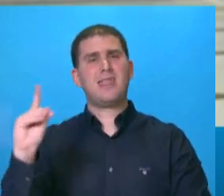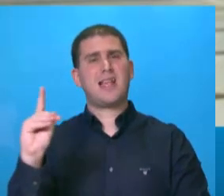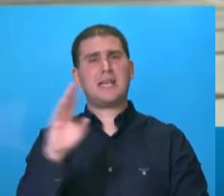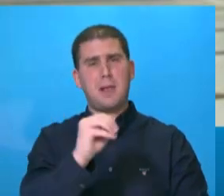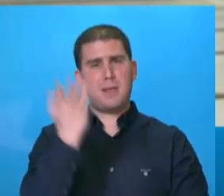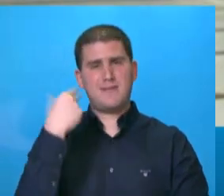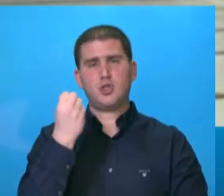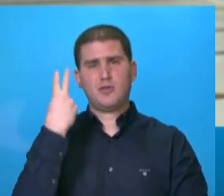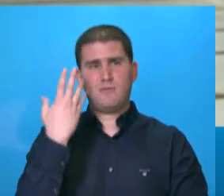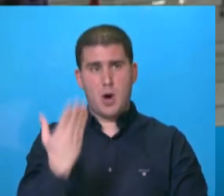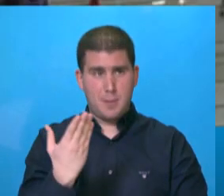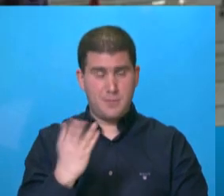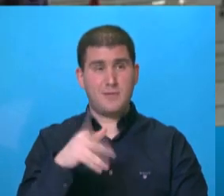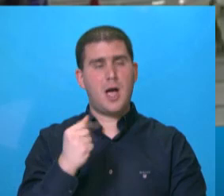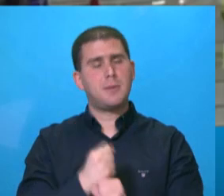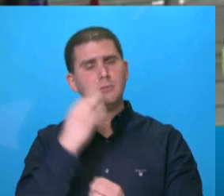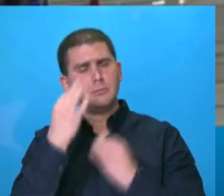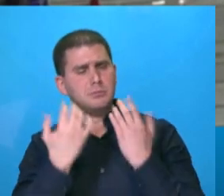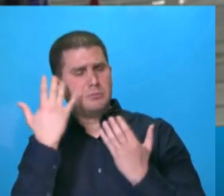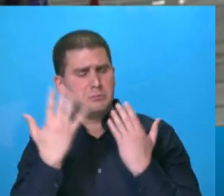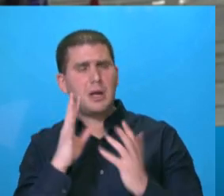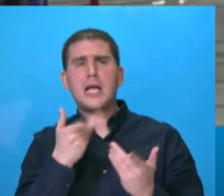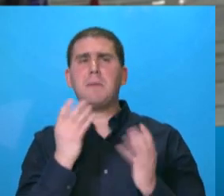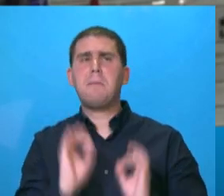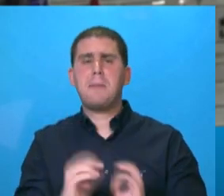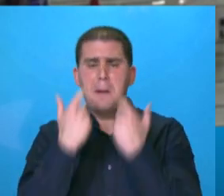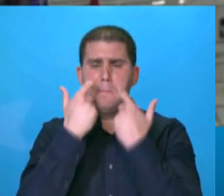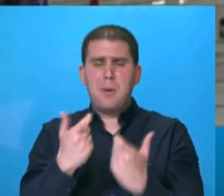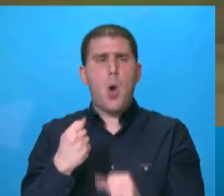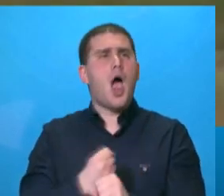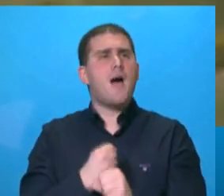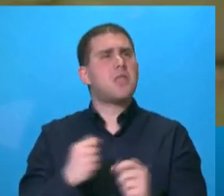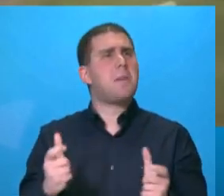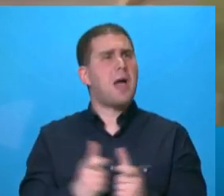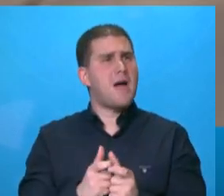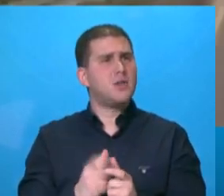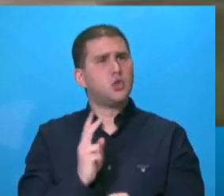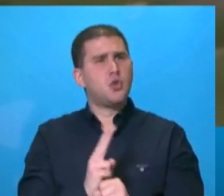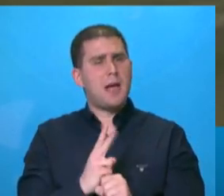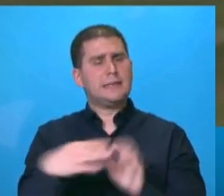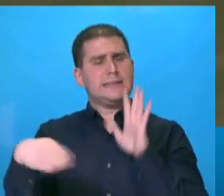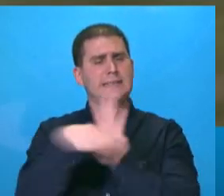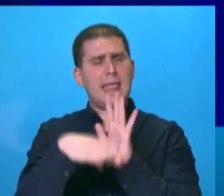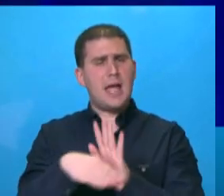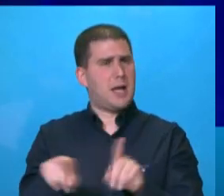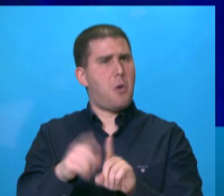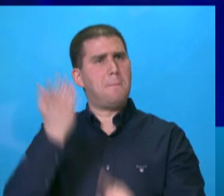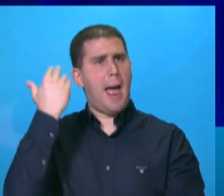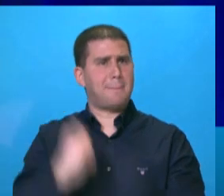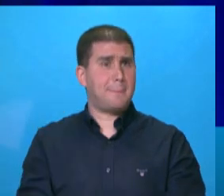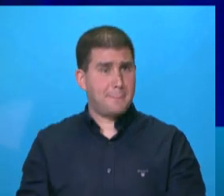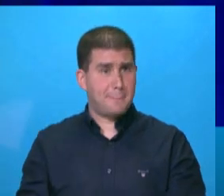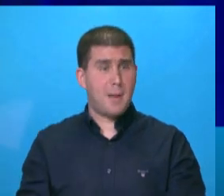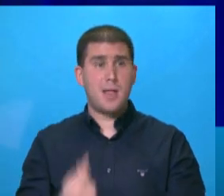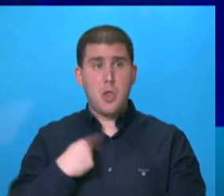כשבועיים ועורר שאלות קשות עד כמה הפיקוח על העבודה בחברה שומר על הסטנדרטים שהיו בעבר. We hold ourselves